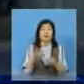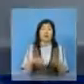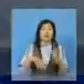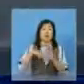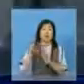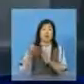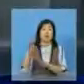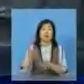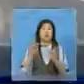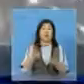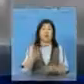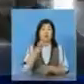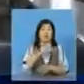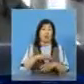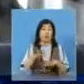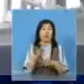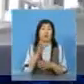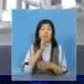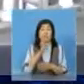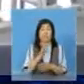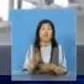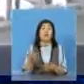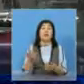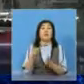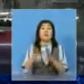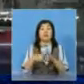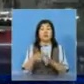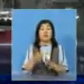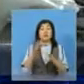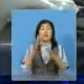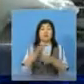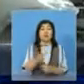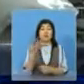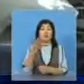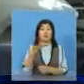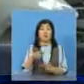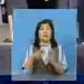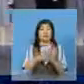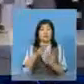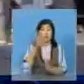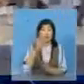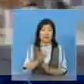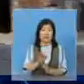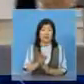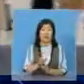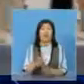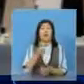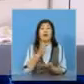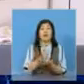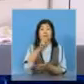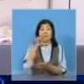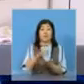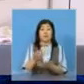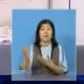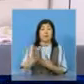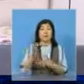улучшилась. Повысились реальные доходы населения. Уровень безработицы значительно снизился и составил 4,8%. Одной из основных задач, поставленных